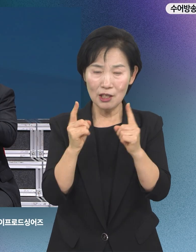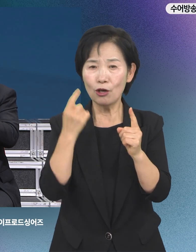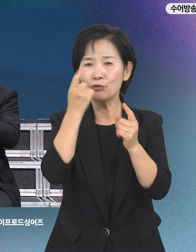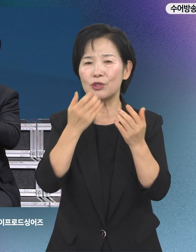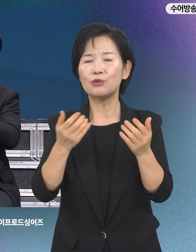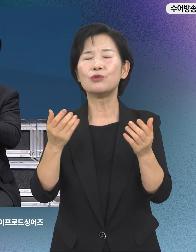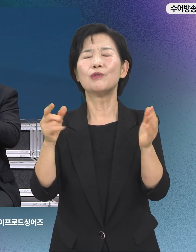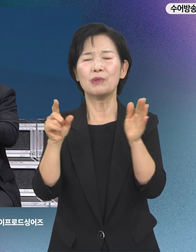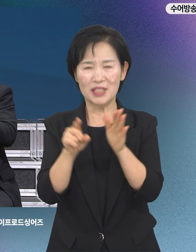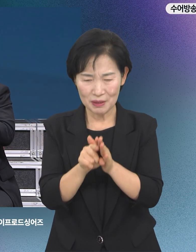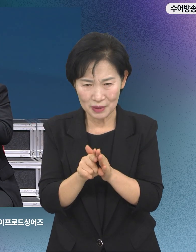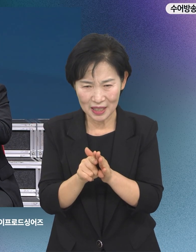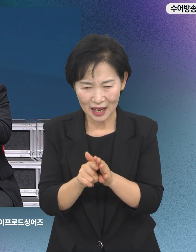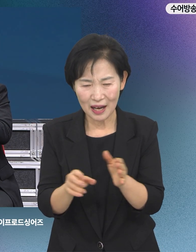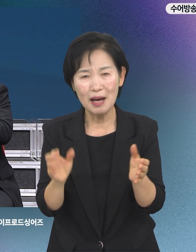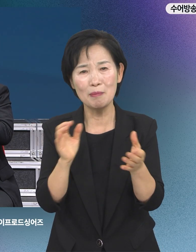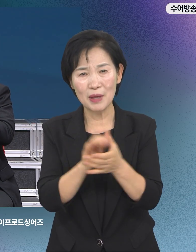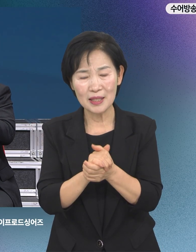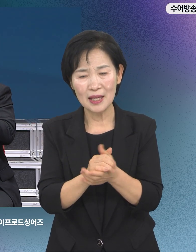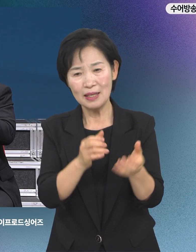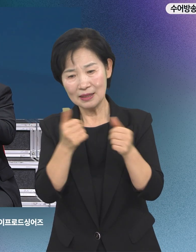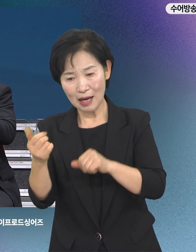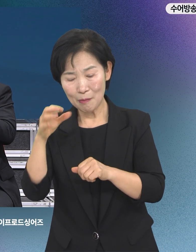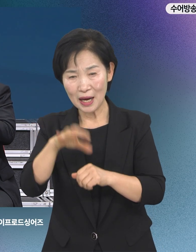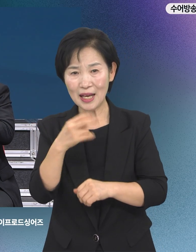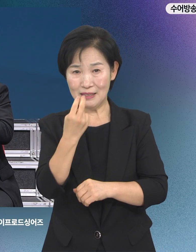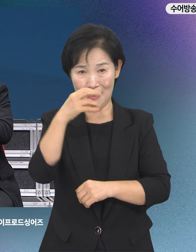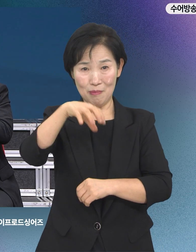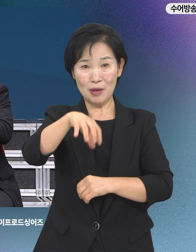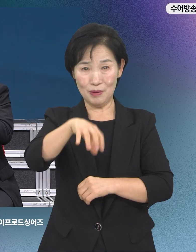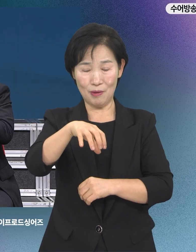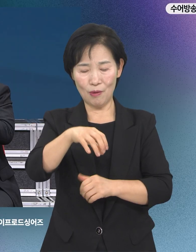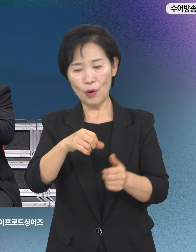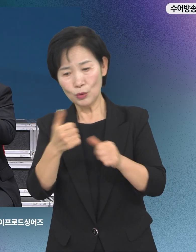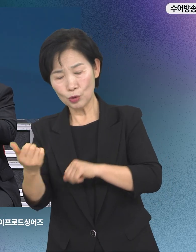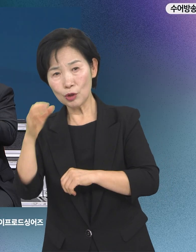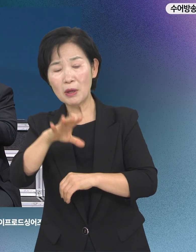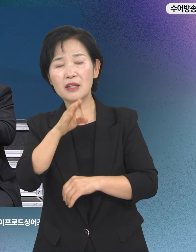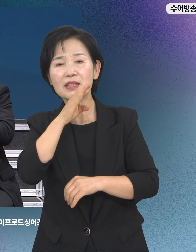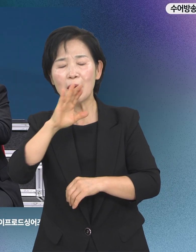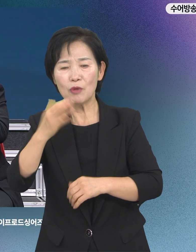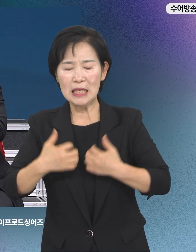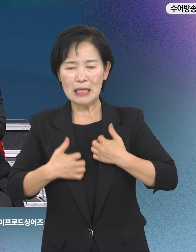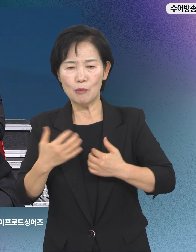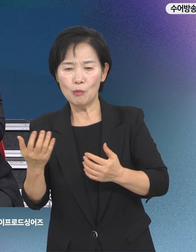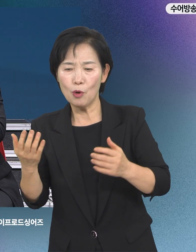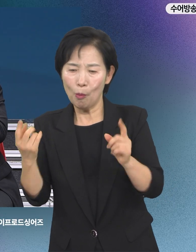아멘. 사망에서 생명으로, 죽음에서 참된 기쁨으로